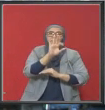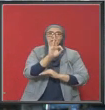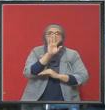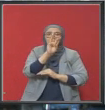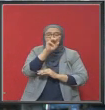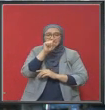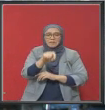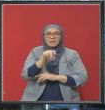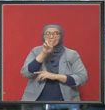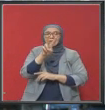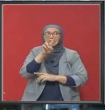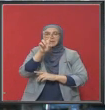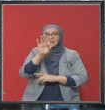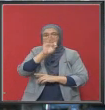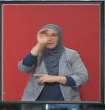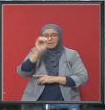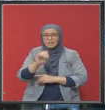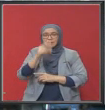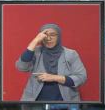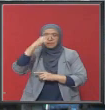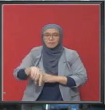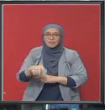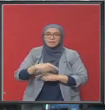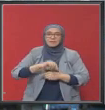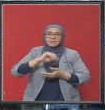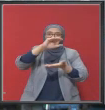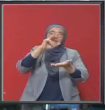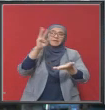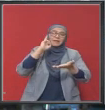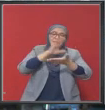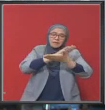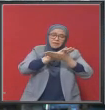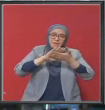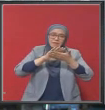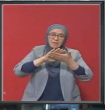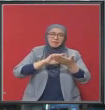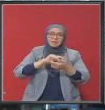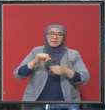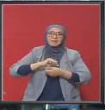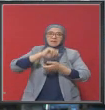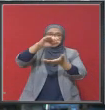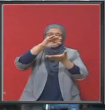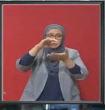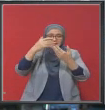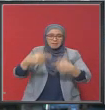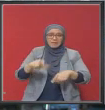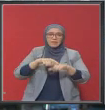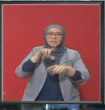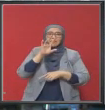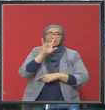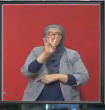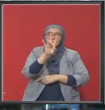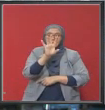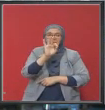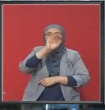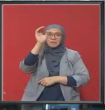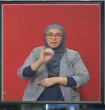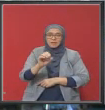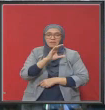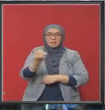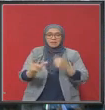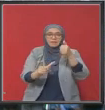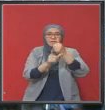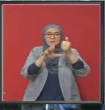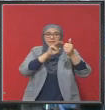meminum hal yaitu mengatur berlakunya pemotongan belanja uang 2001 yang begitu besar bagi uitm sehingga